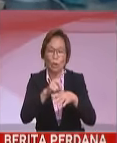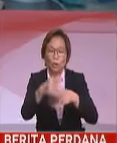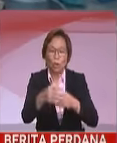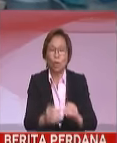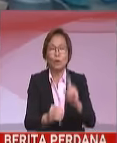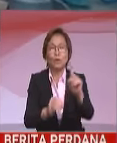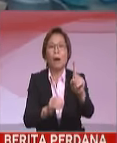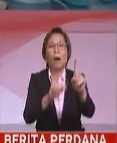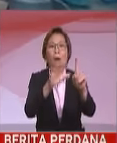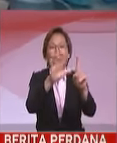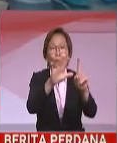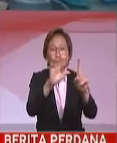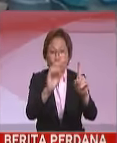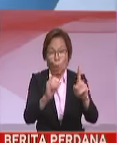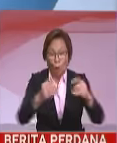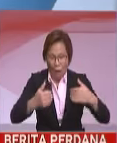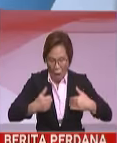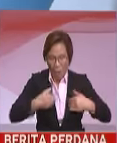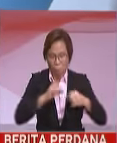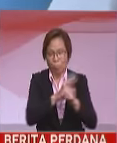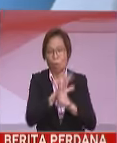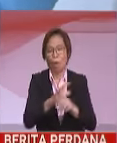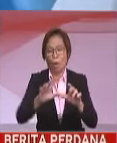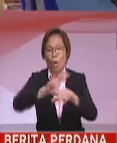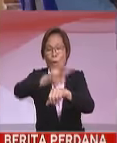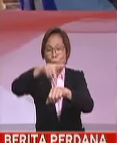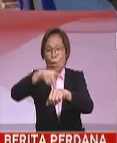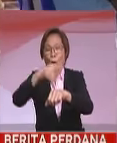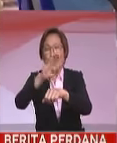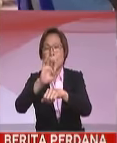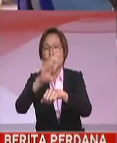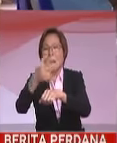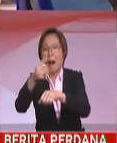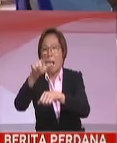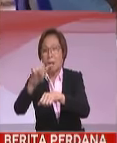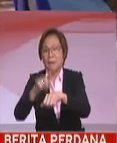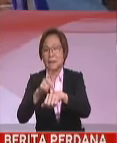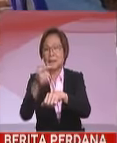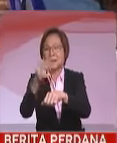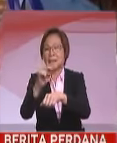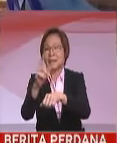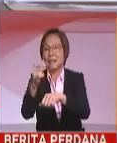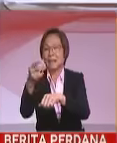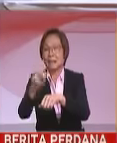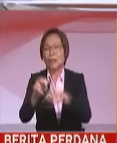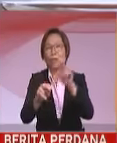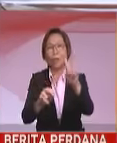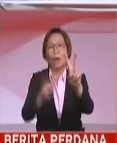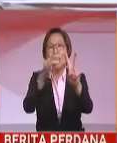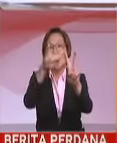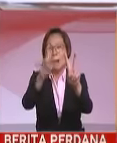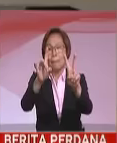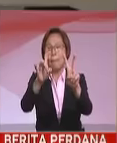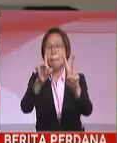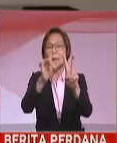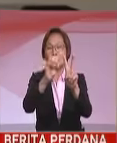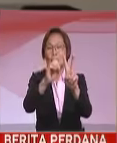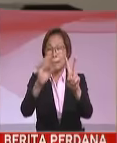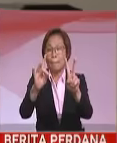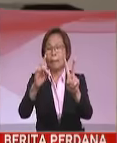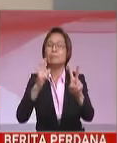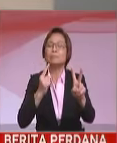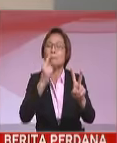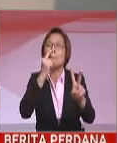dikesan positif. Manakala kluster Pulau Berhala disandakan dengan 208 individu disaring